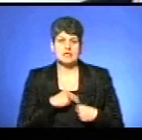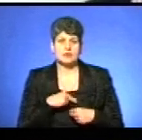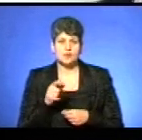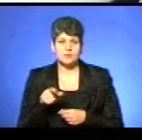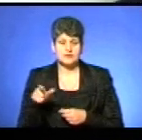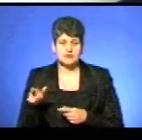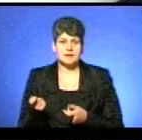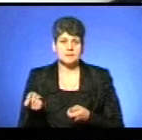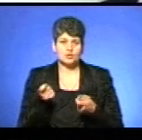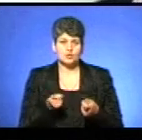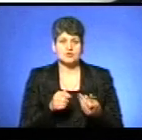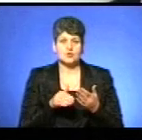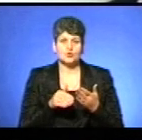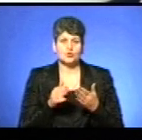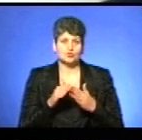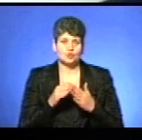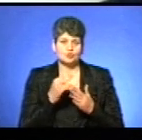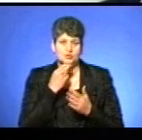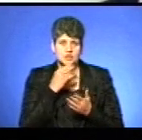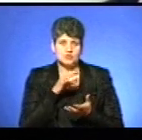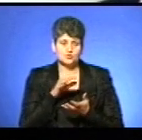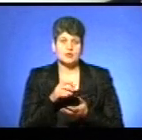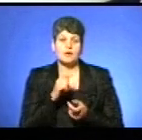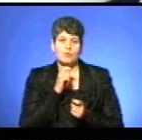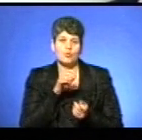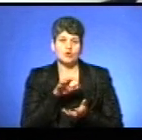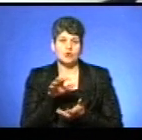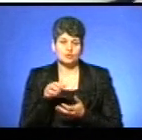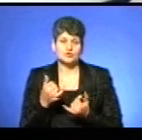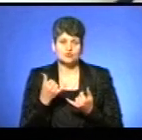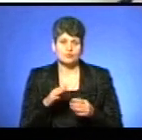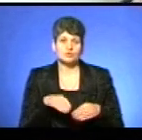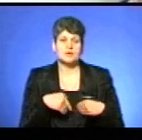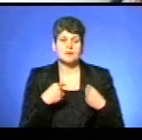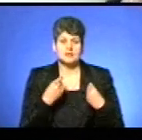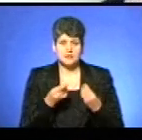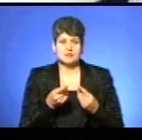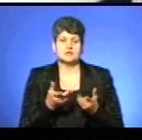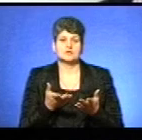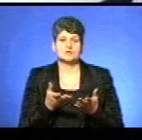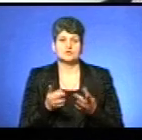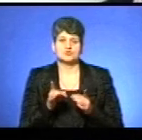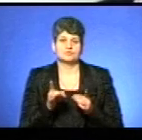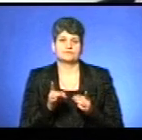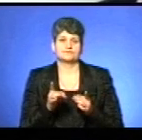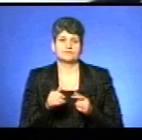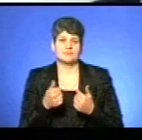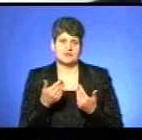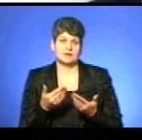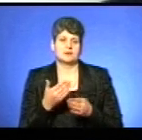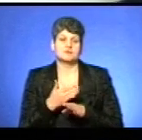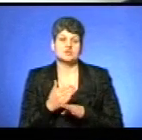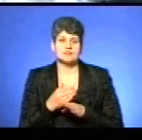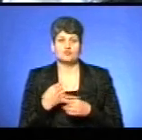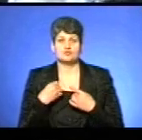які приносять їм додому цю їжу. І сьогодні подарунки оці якраз були їм передані, щоб їм принесли якусь цю